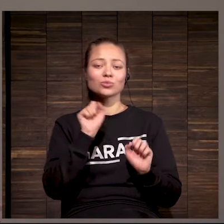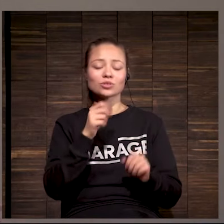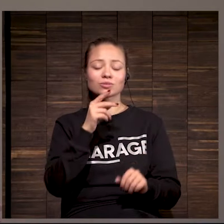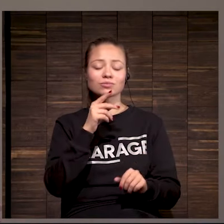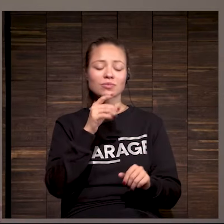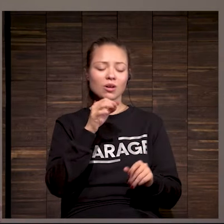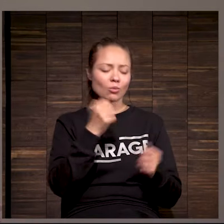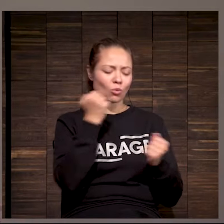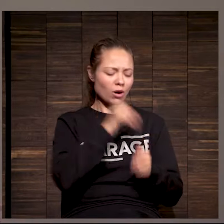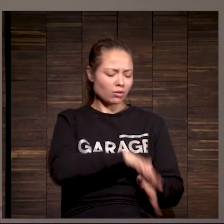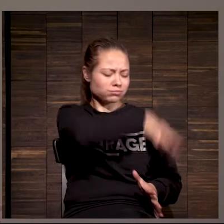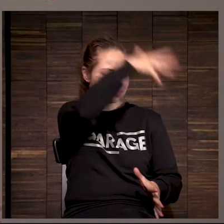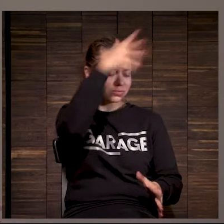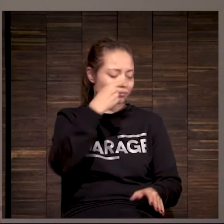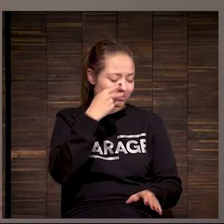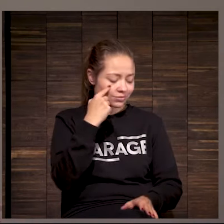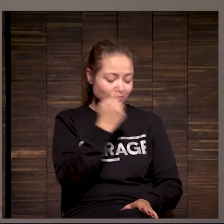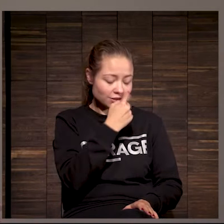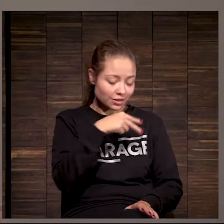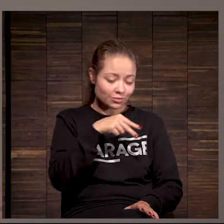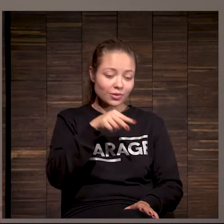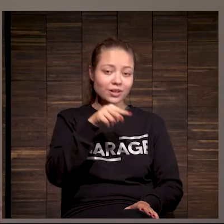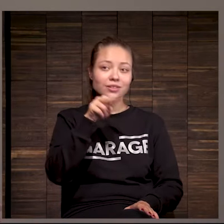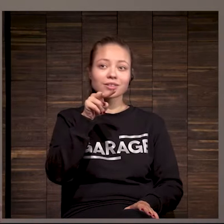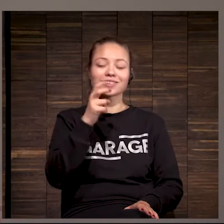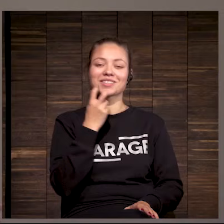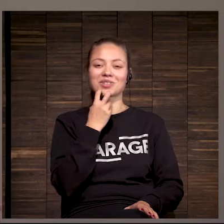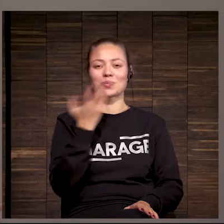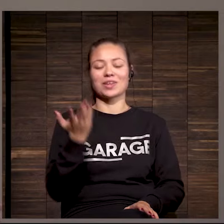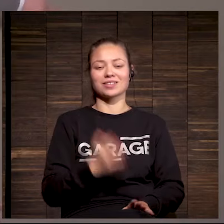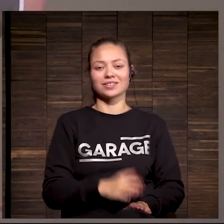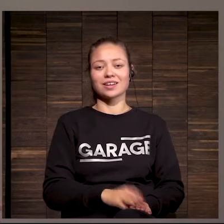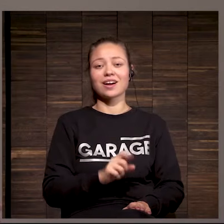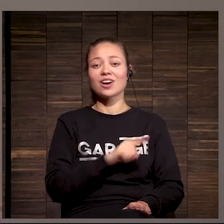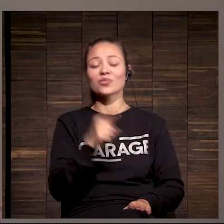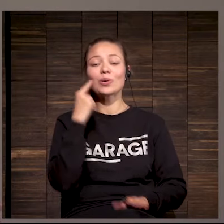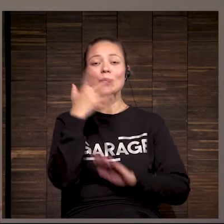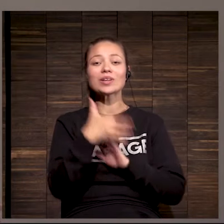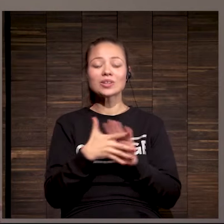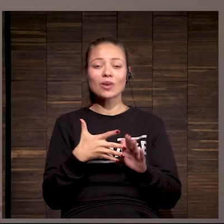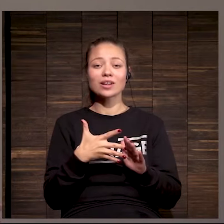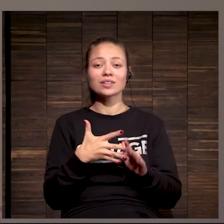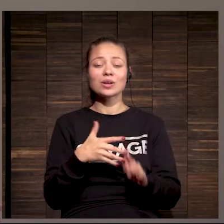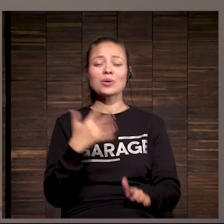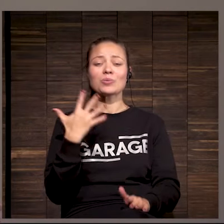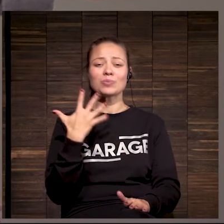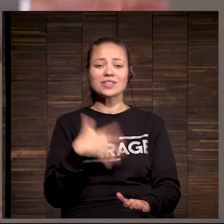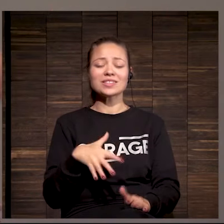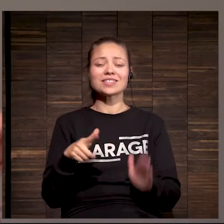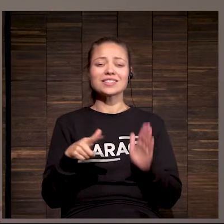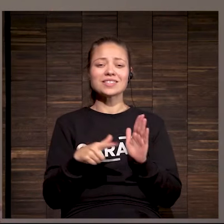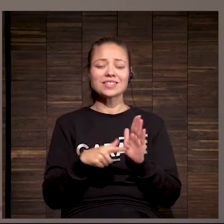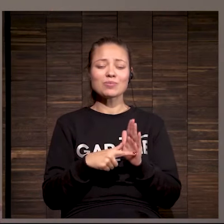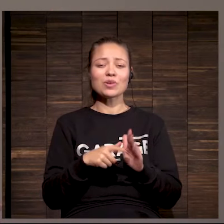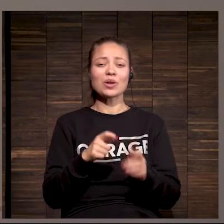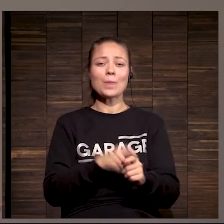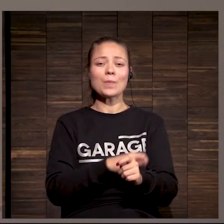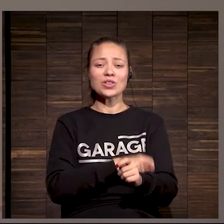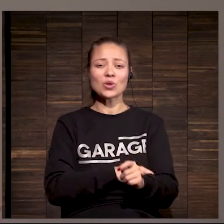от кучи бумаги у себя на столе и смеяться как вы понимаете 57 метровая